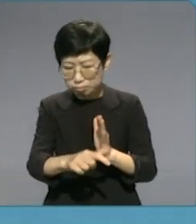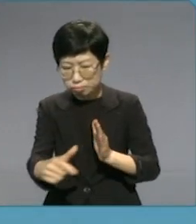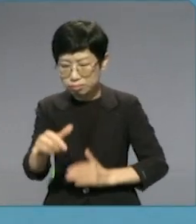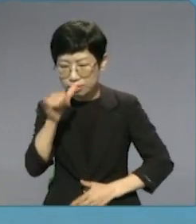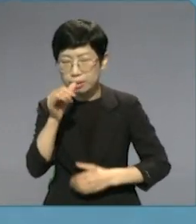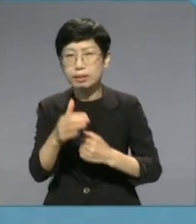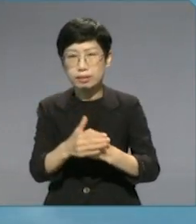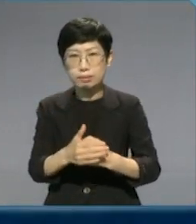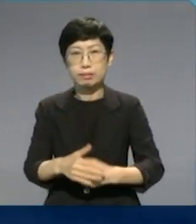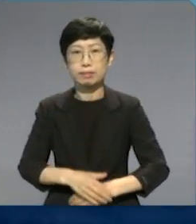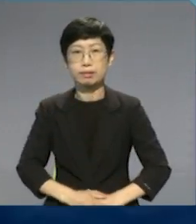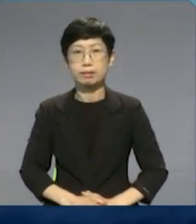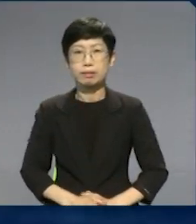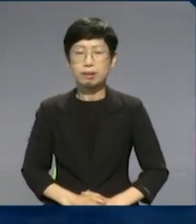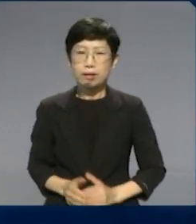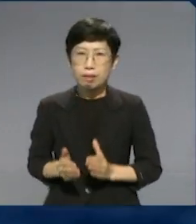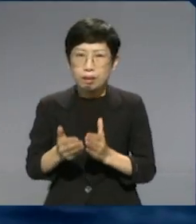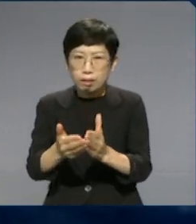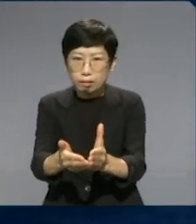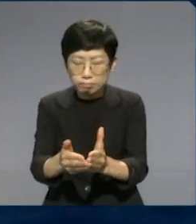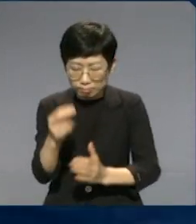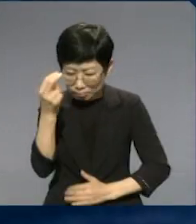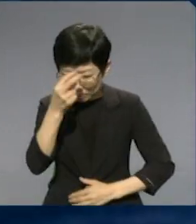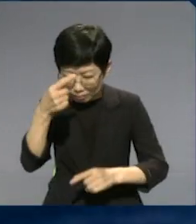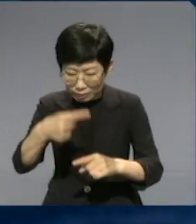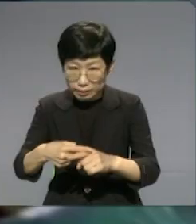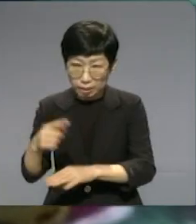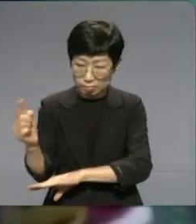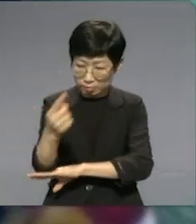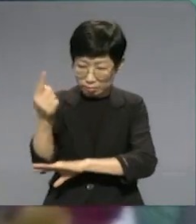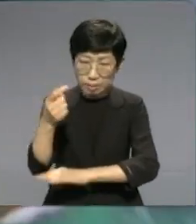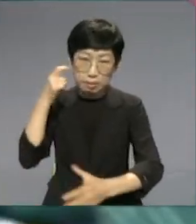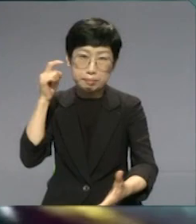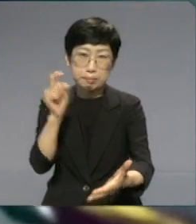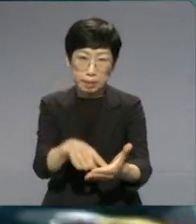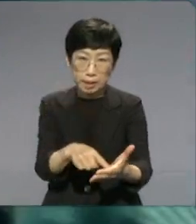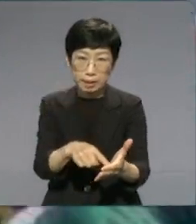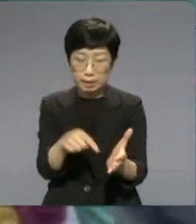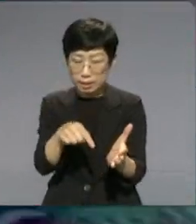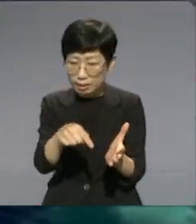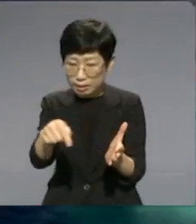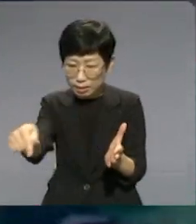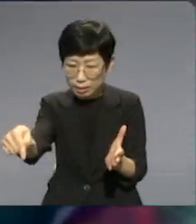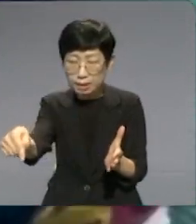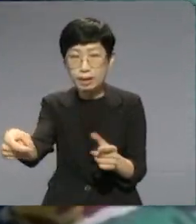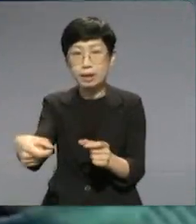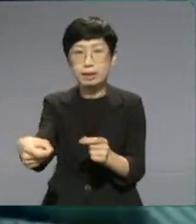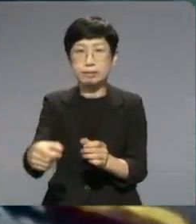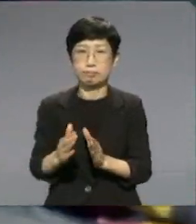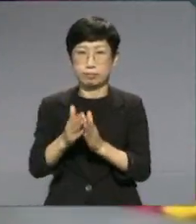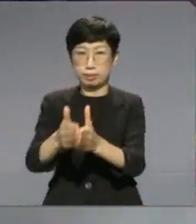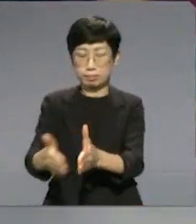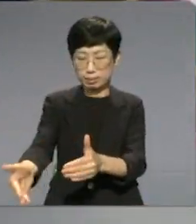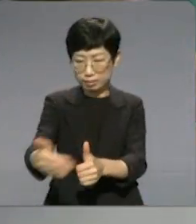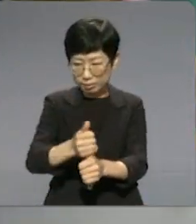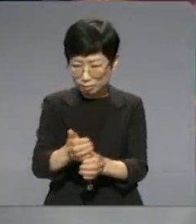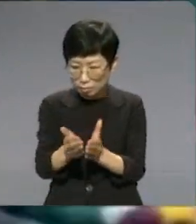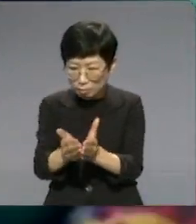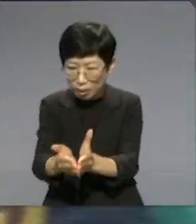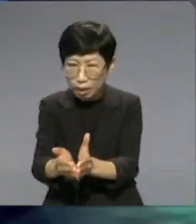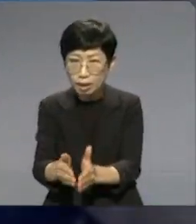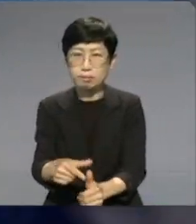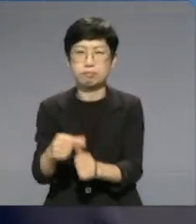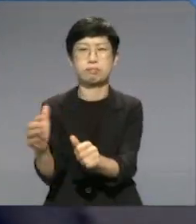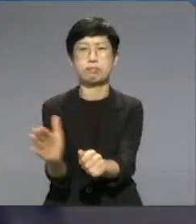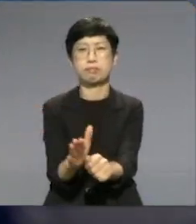표류석달제 드디어 어선 활동을 감시하던 헬리콥터에 의해 발견되고 근처에 있다 연락을 받은 참치잡이 어선이